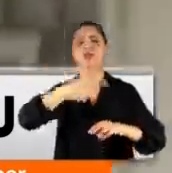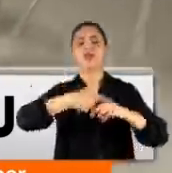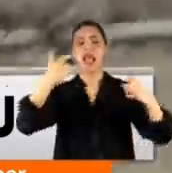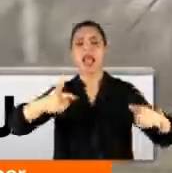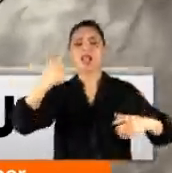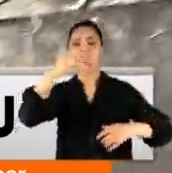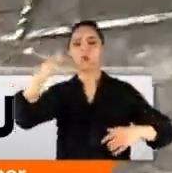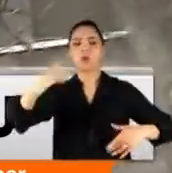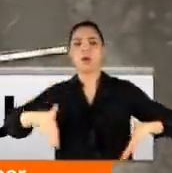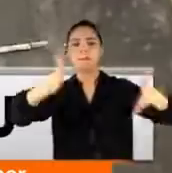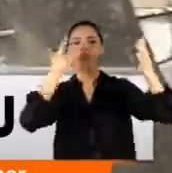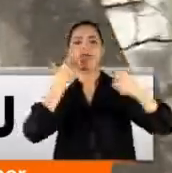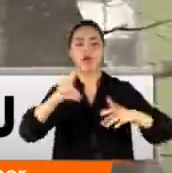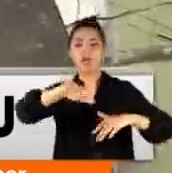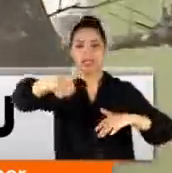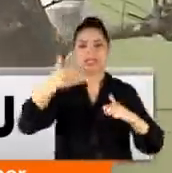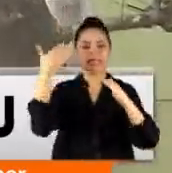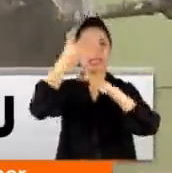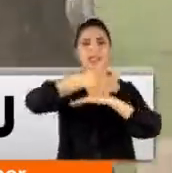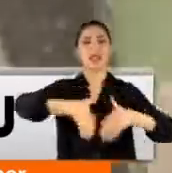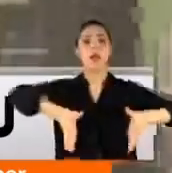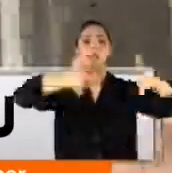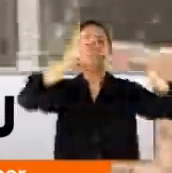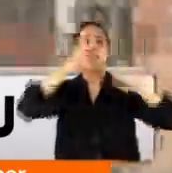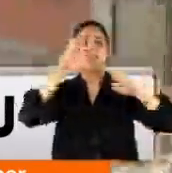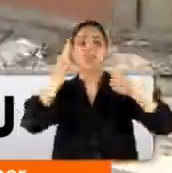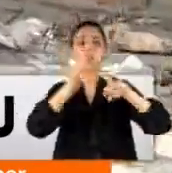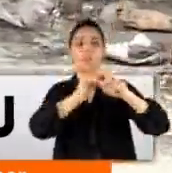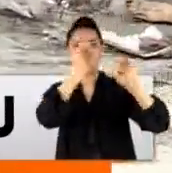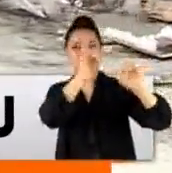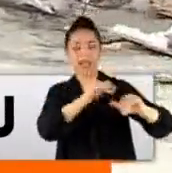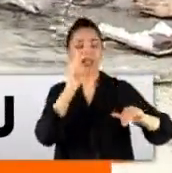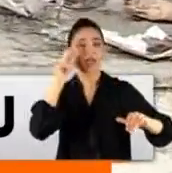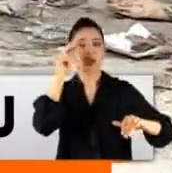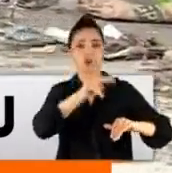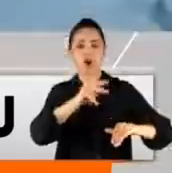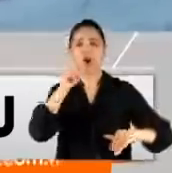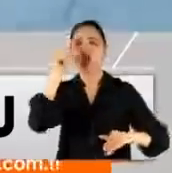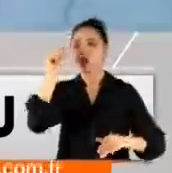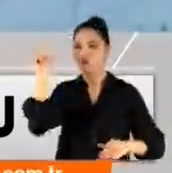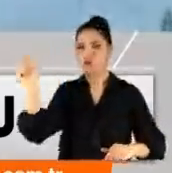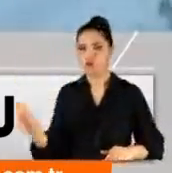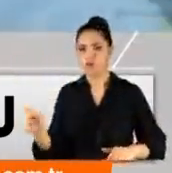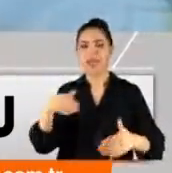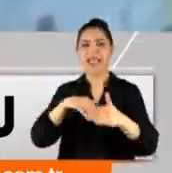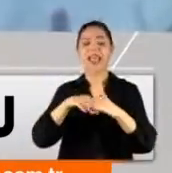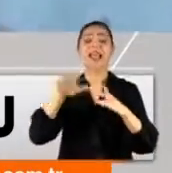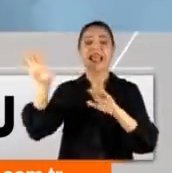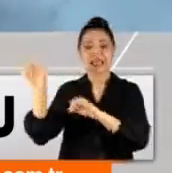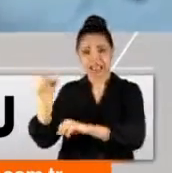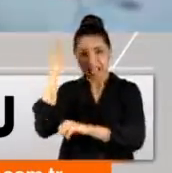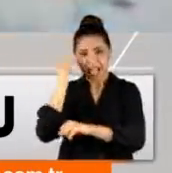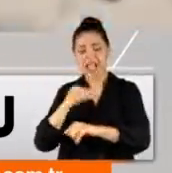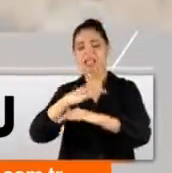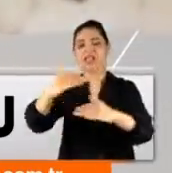bu binada yaşandı. Hırsızlık için girdiği binada ekiplerin geldiğini gören o şüpheli yakalanacağını anlayınca yorganın altına girerek